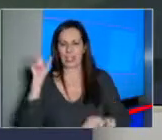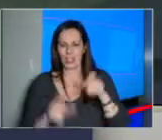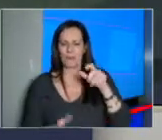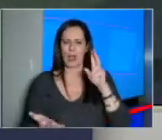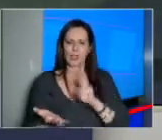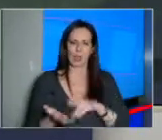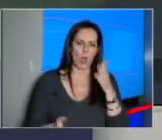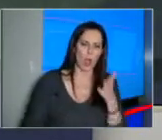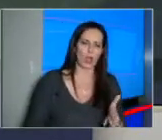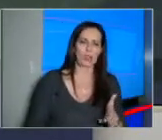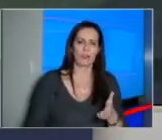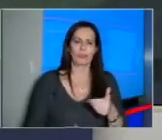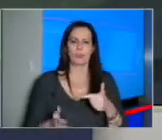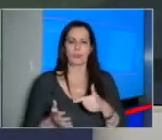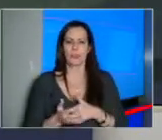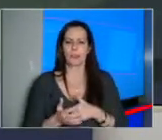בזכויות שלהם,